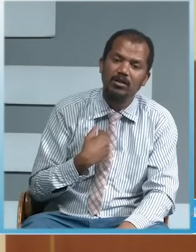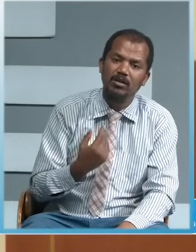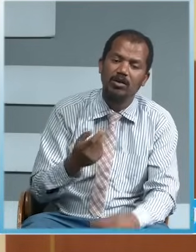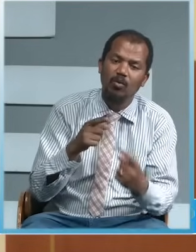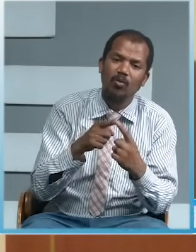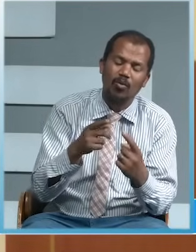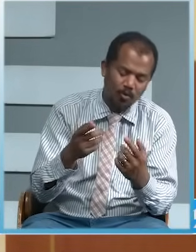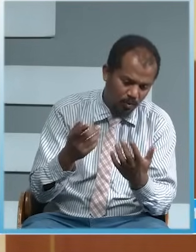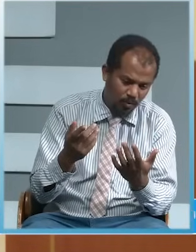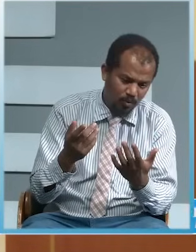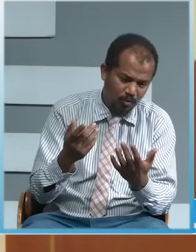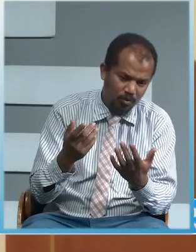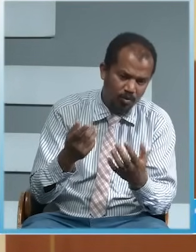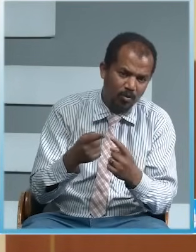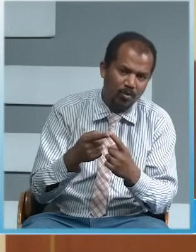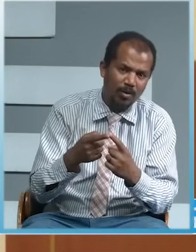ወደ